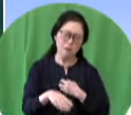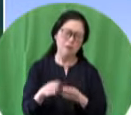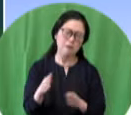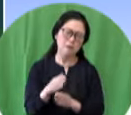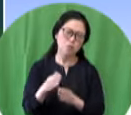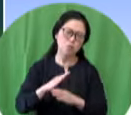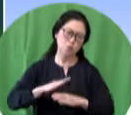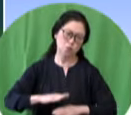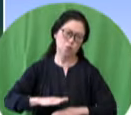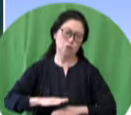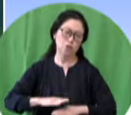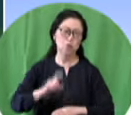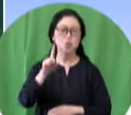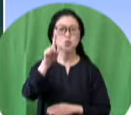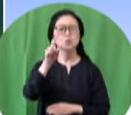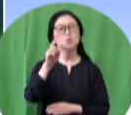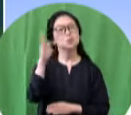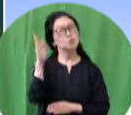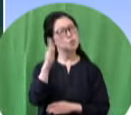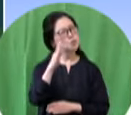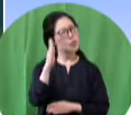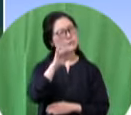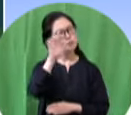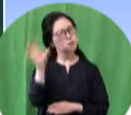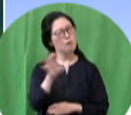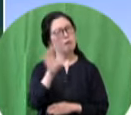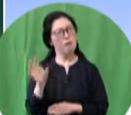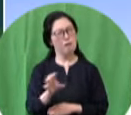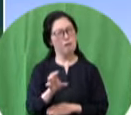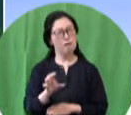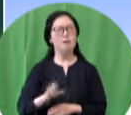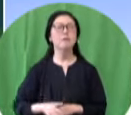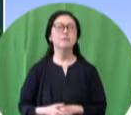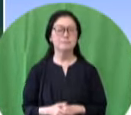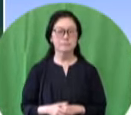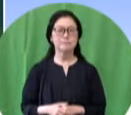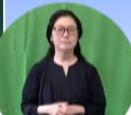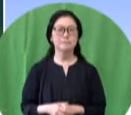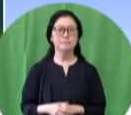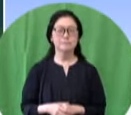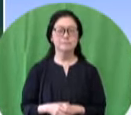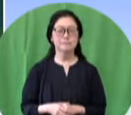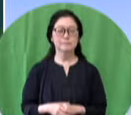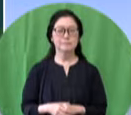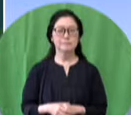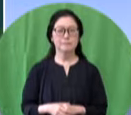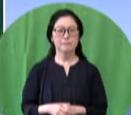ういった症状が数分あるいは10分程度持続することがあります。